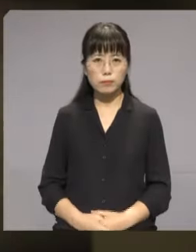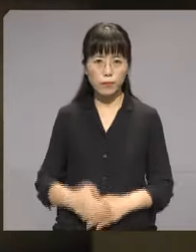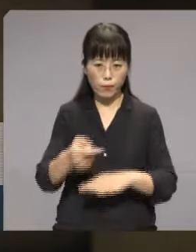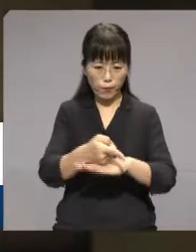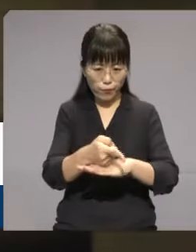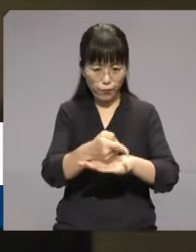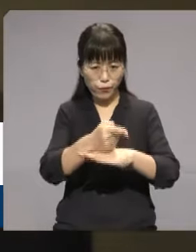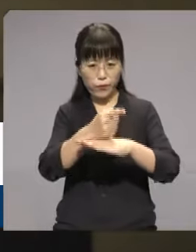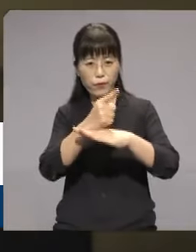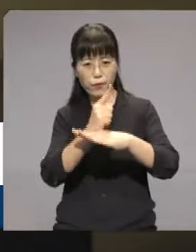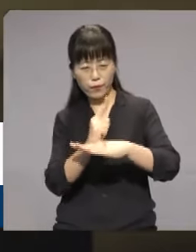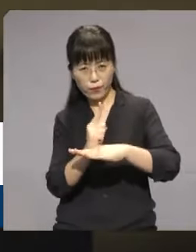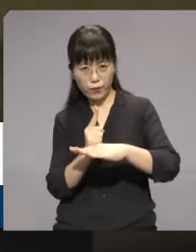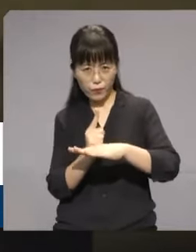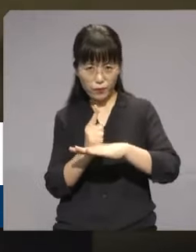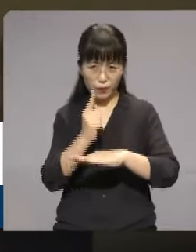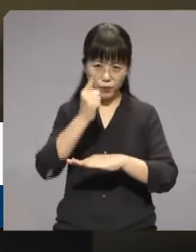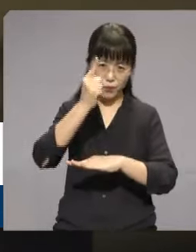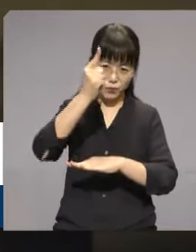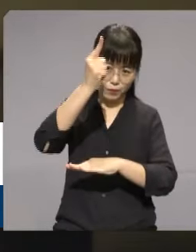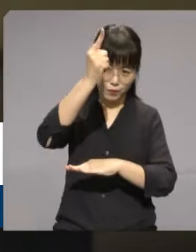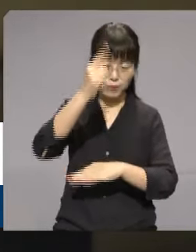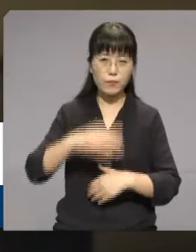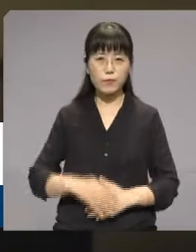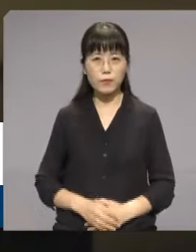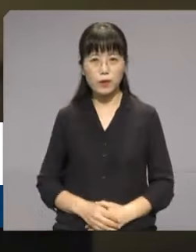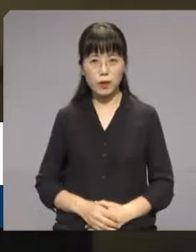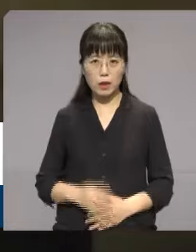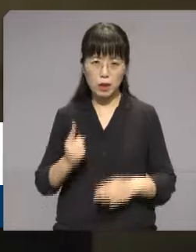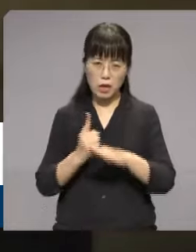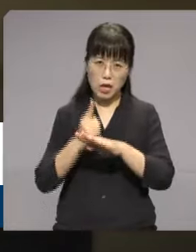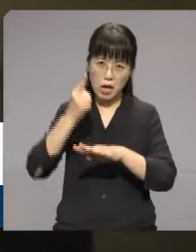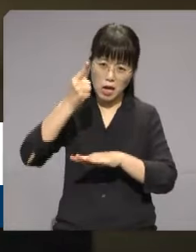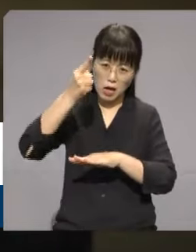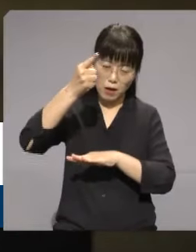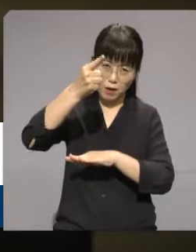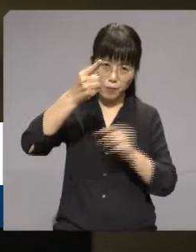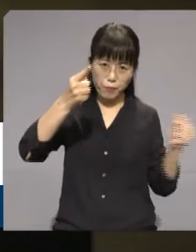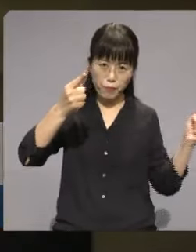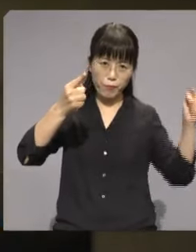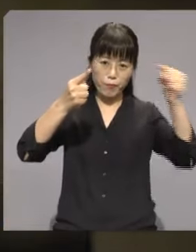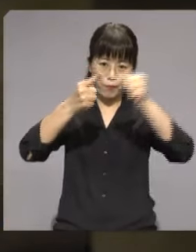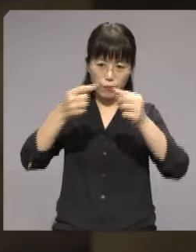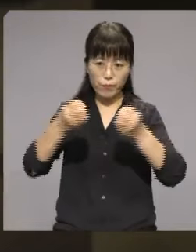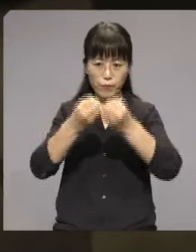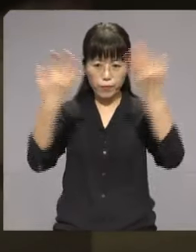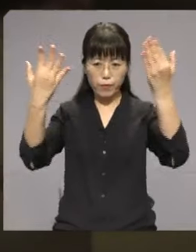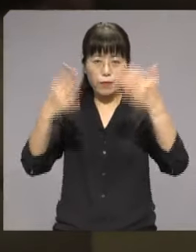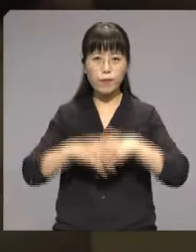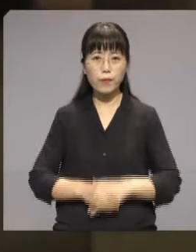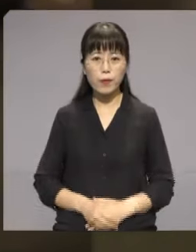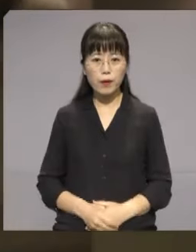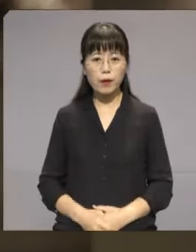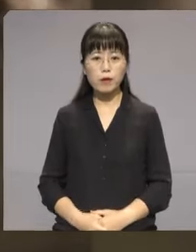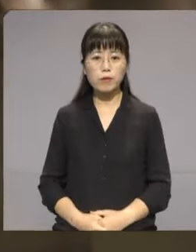발사각을 유지한 채 솟구치는 로켓. 날아오는 탄도탄을 측면에서 타격합니다.